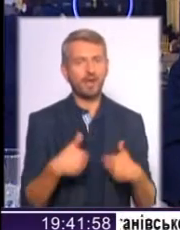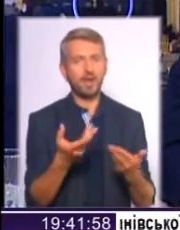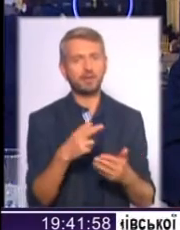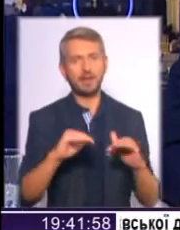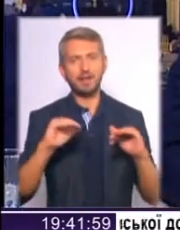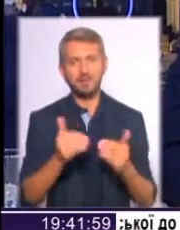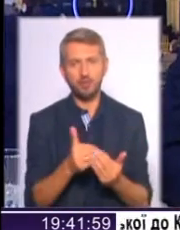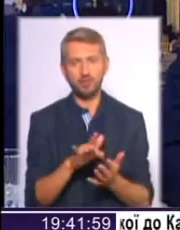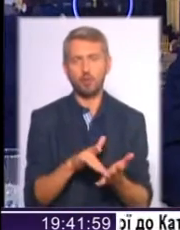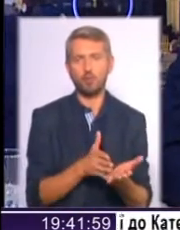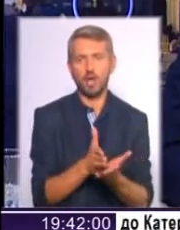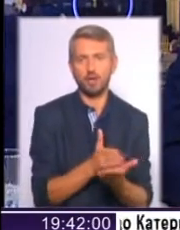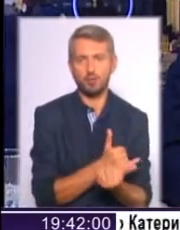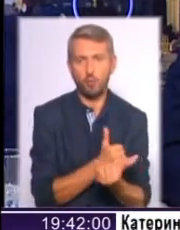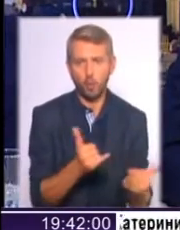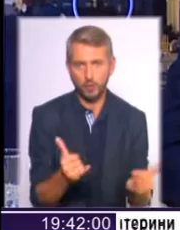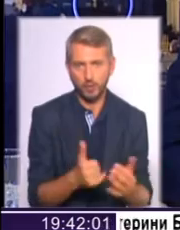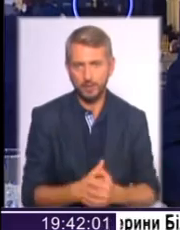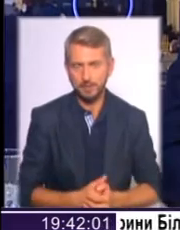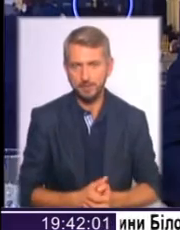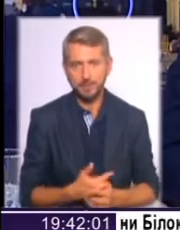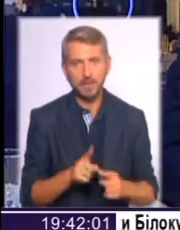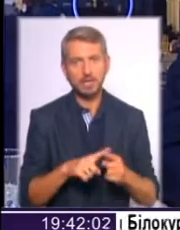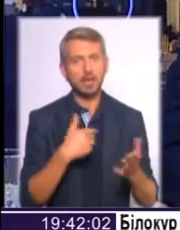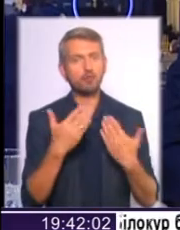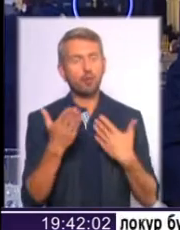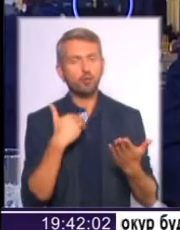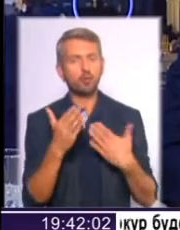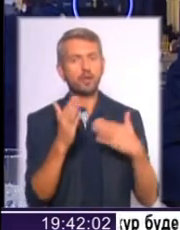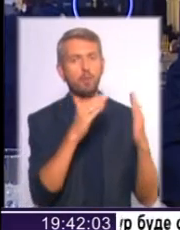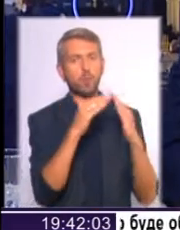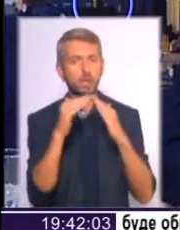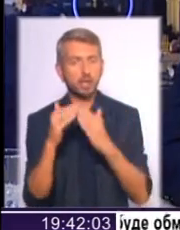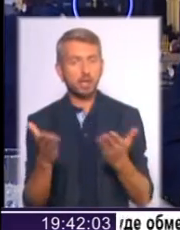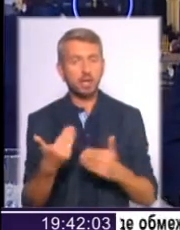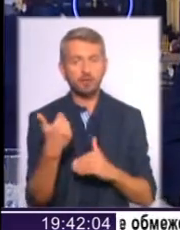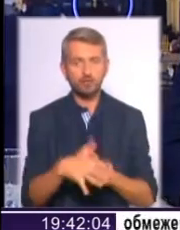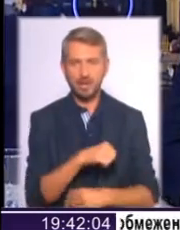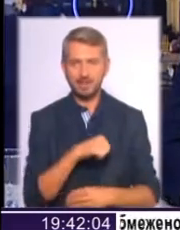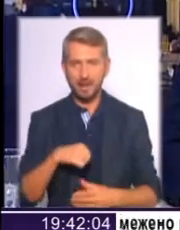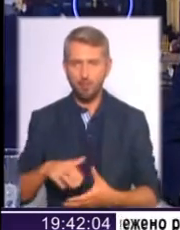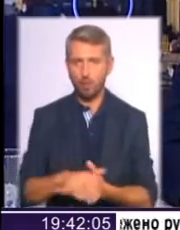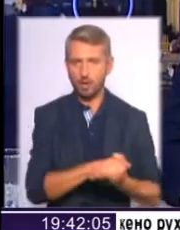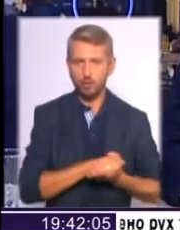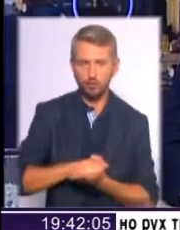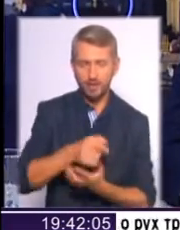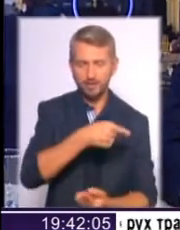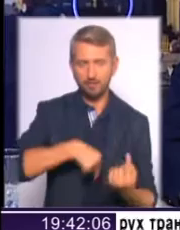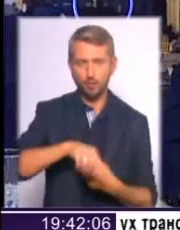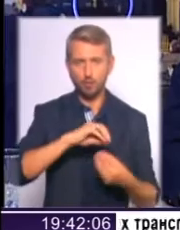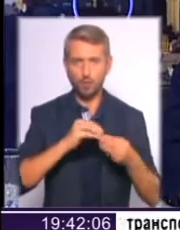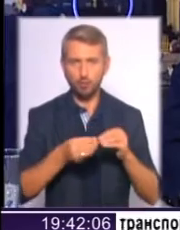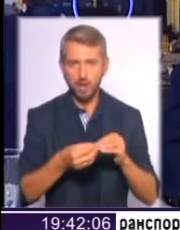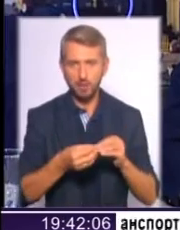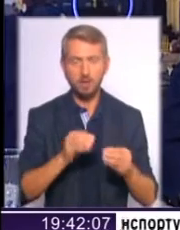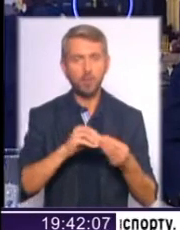зменшення комуналки. Ну, це стосується будинків, які вже самоорганізувалися навколо проблеми. Проблеми і